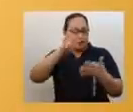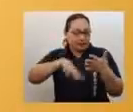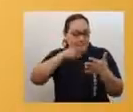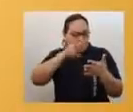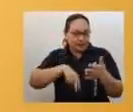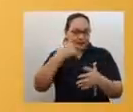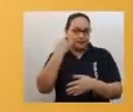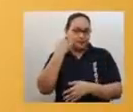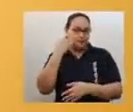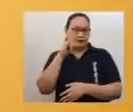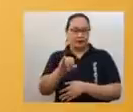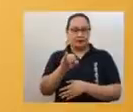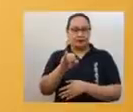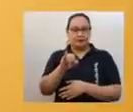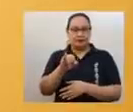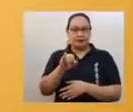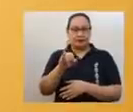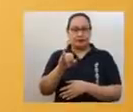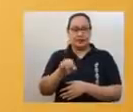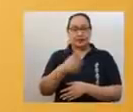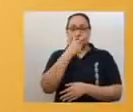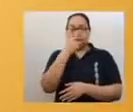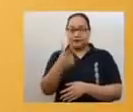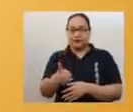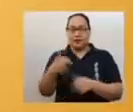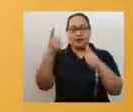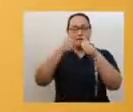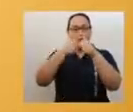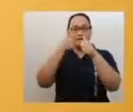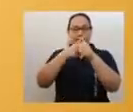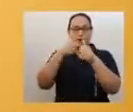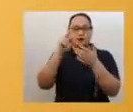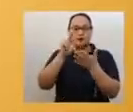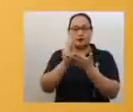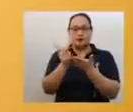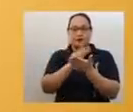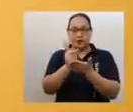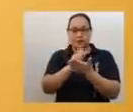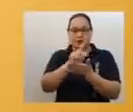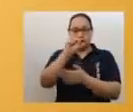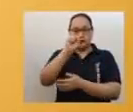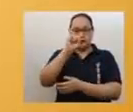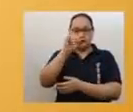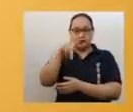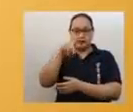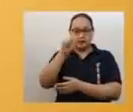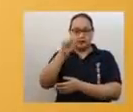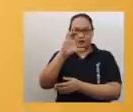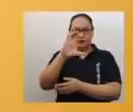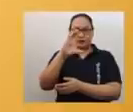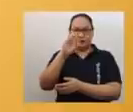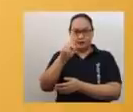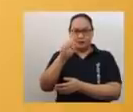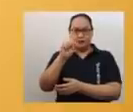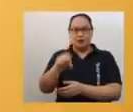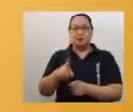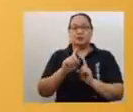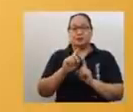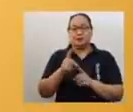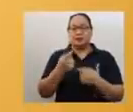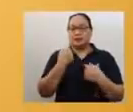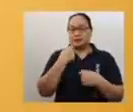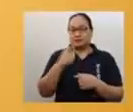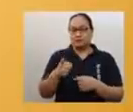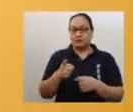basahin ang panuto o general instructions na makikita sa unang pahina ng SIPACs upang mabigyan ng tamang gabay